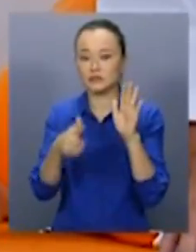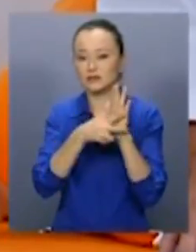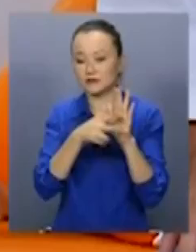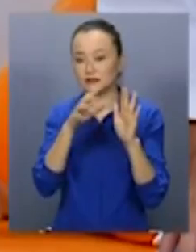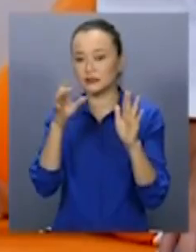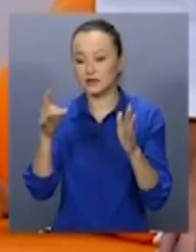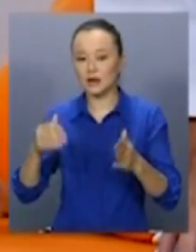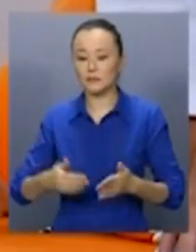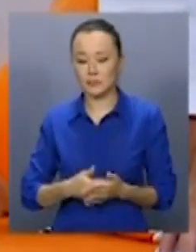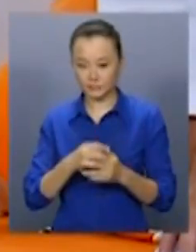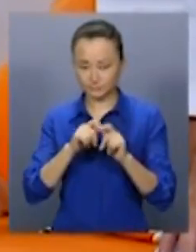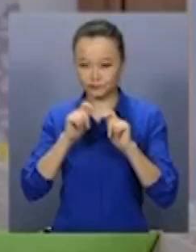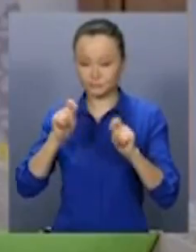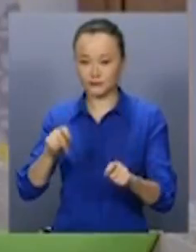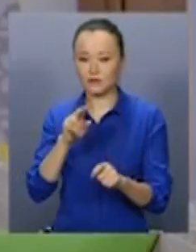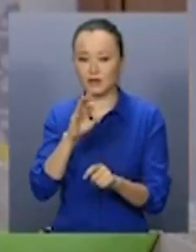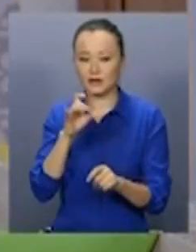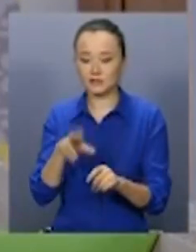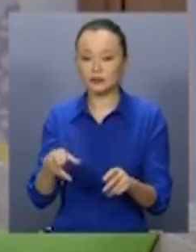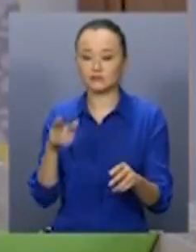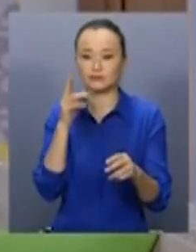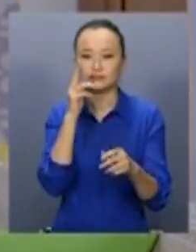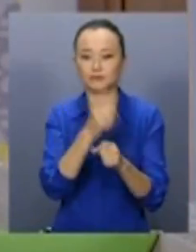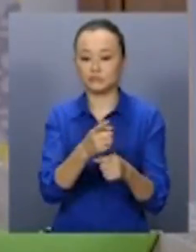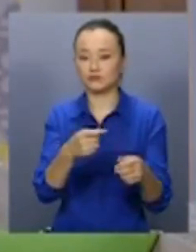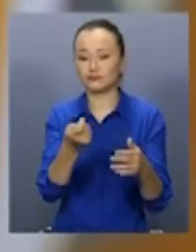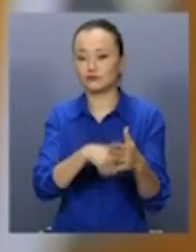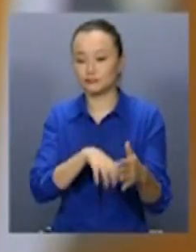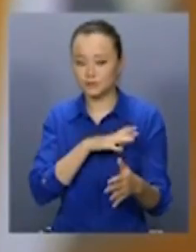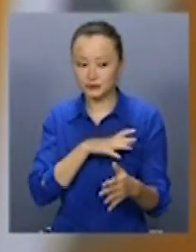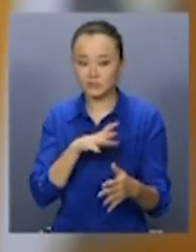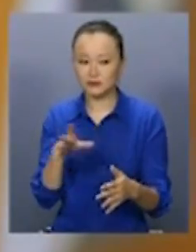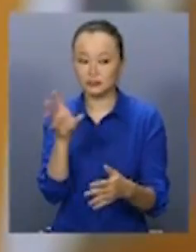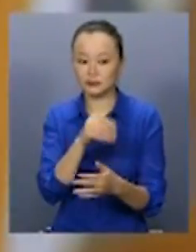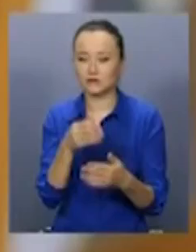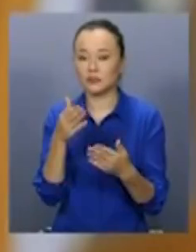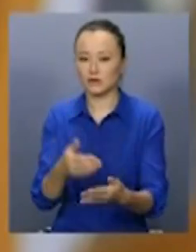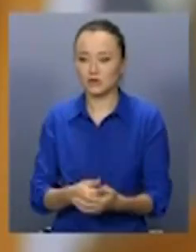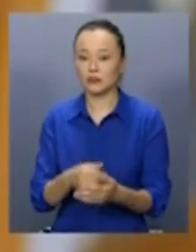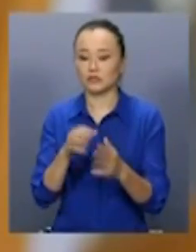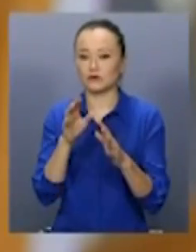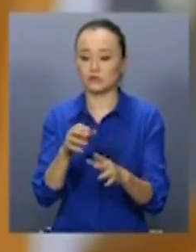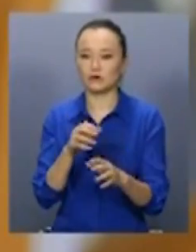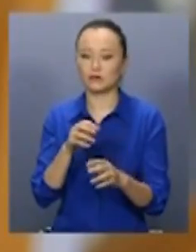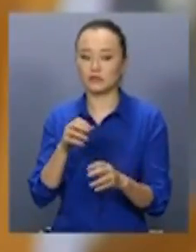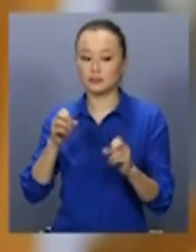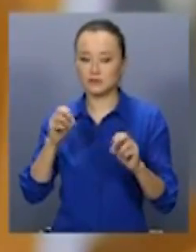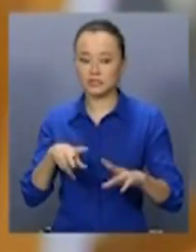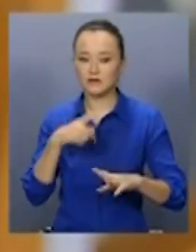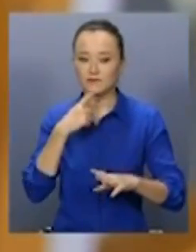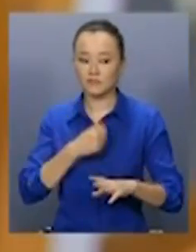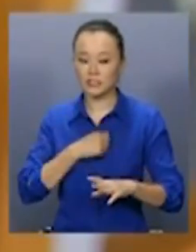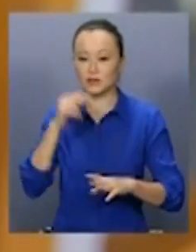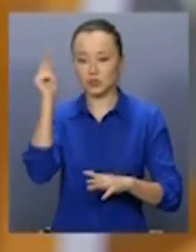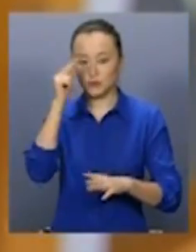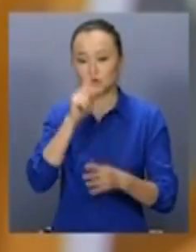қайтадан ашылды. Коммунистік партия оны жауып сады. КГБ солар ғана шолдаған болды. Арнайы жасақтар. Арнайы жасақтар. Спорт